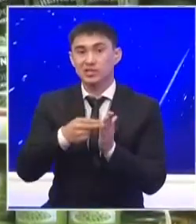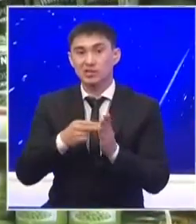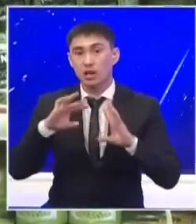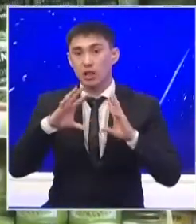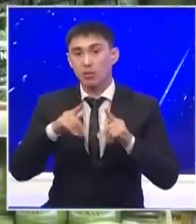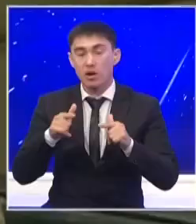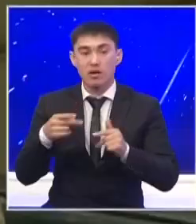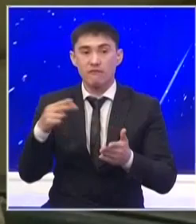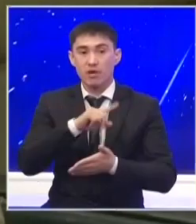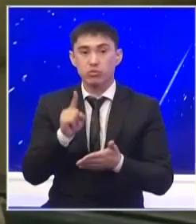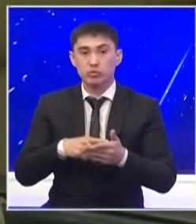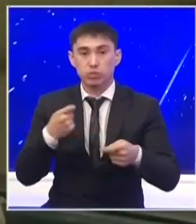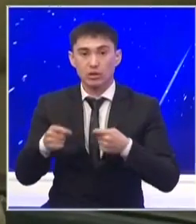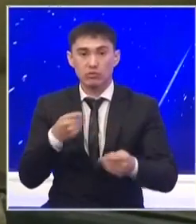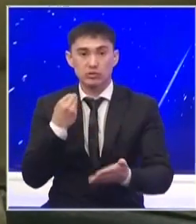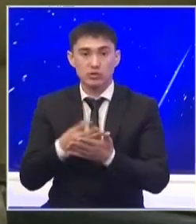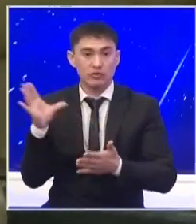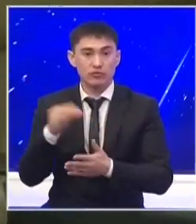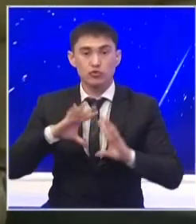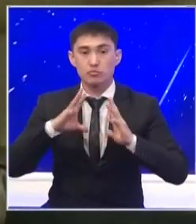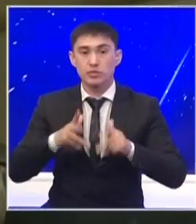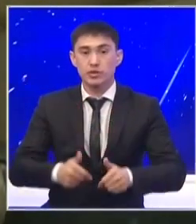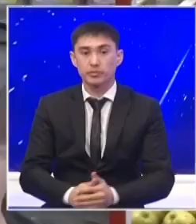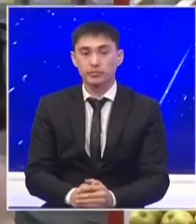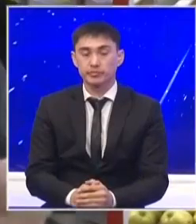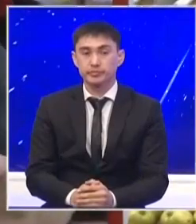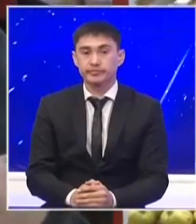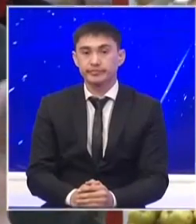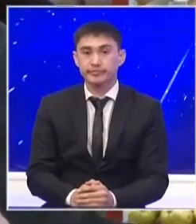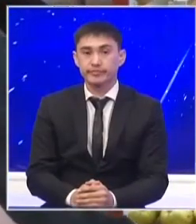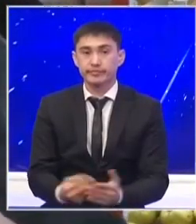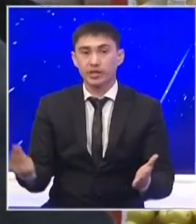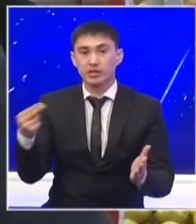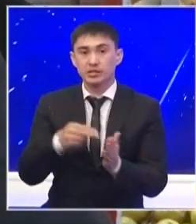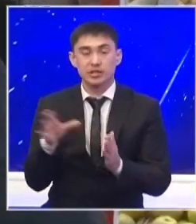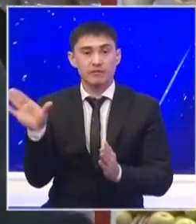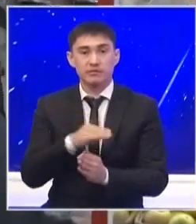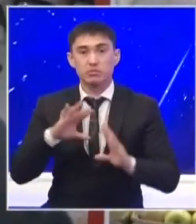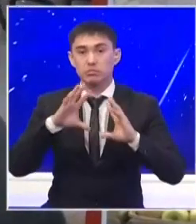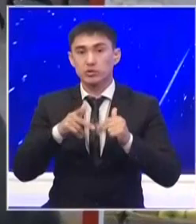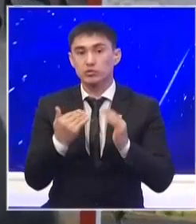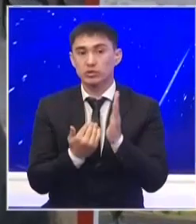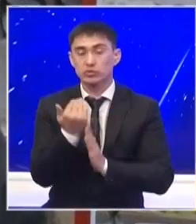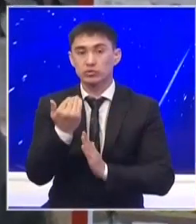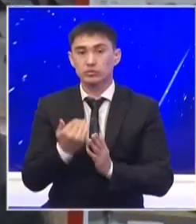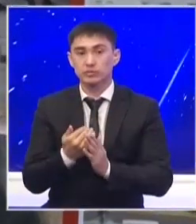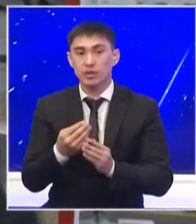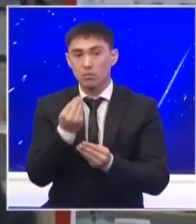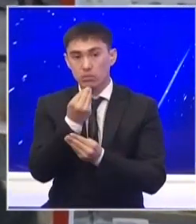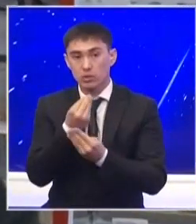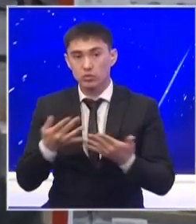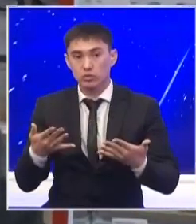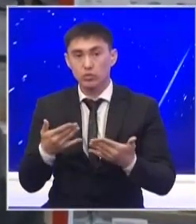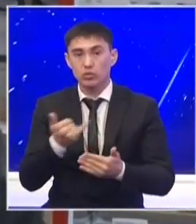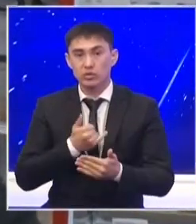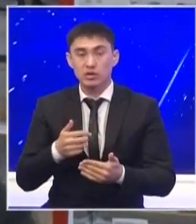вопрос, поскольку продовольствие дорожает во всем мире. Я канадец. Цены везде растут, по всему миру. А продукты у нас в